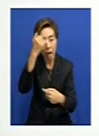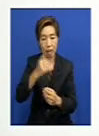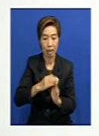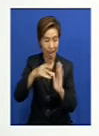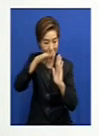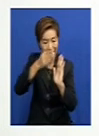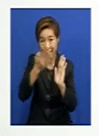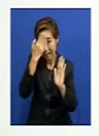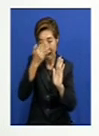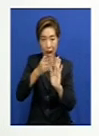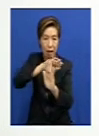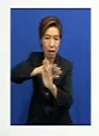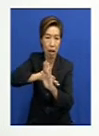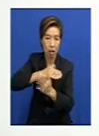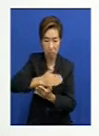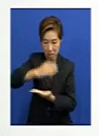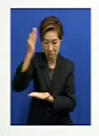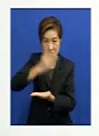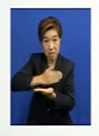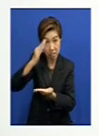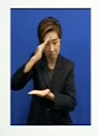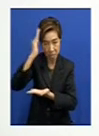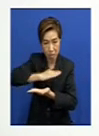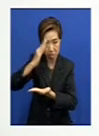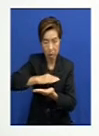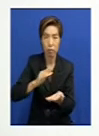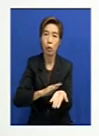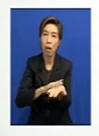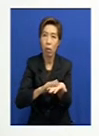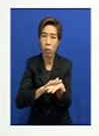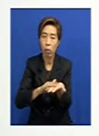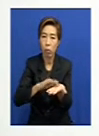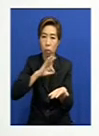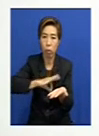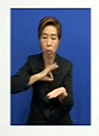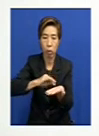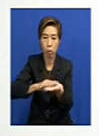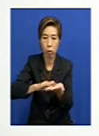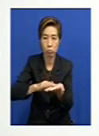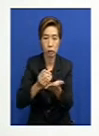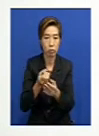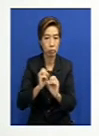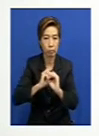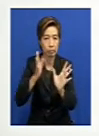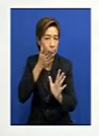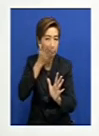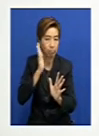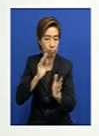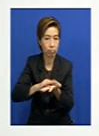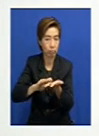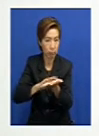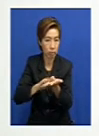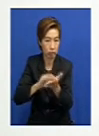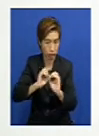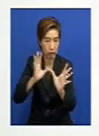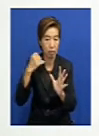พ์ด้วยลายพิมพ์เส้นนูนมีลักษณะคมชัดจะรู้สึกสะดุดมือเมื่อสัมผัสด้วยปลายนิ้วมือนะคะข้อ2คือธนบัตร